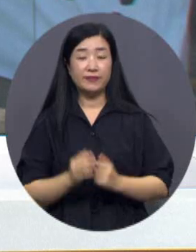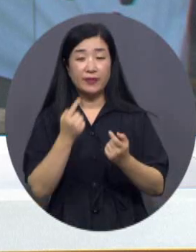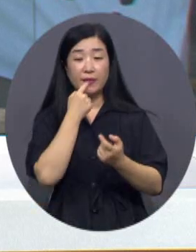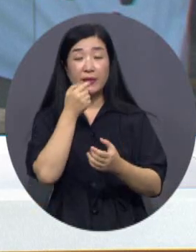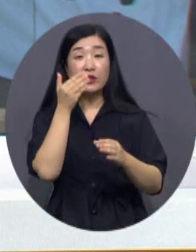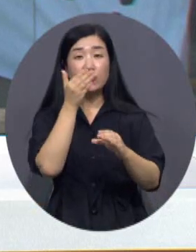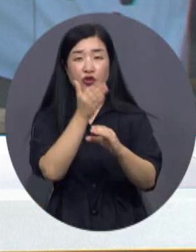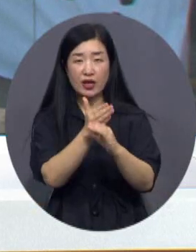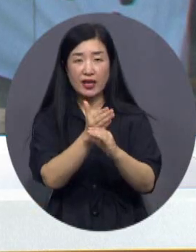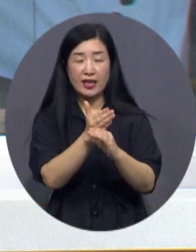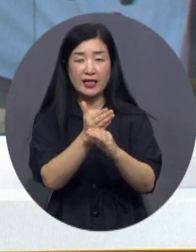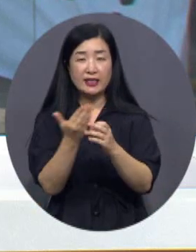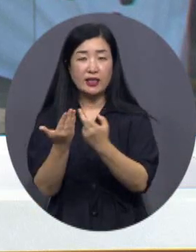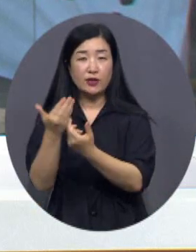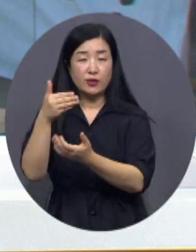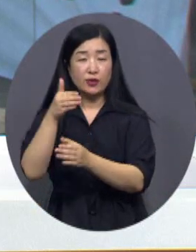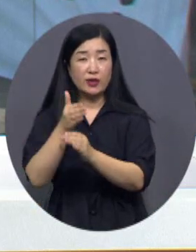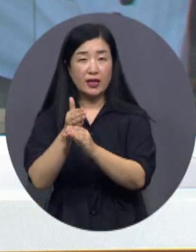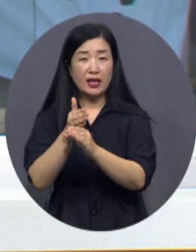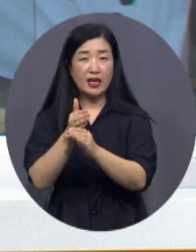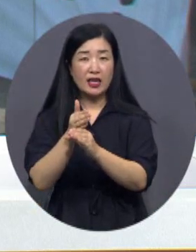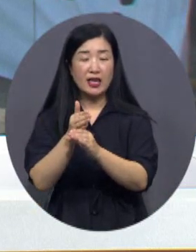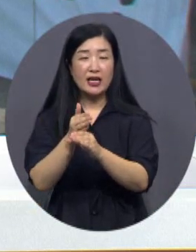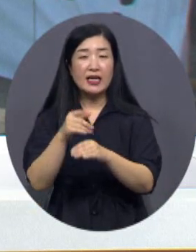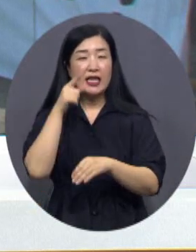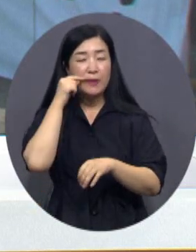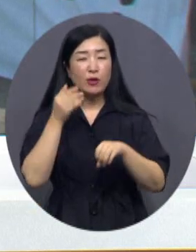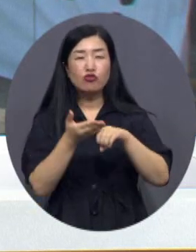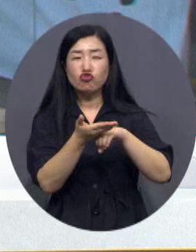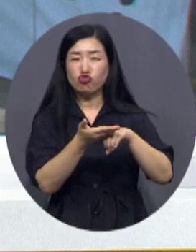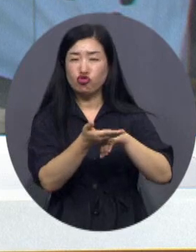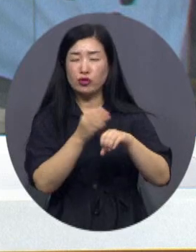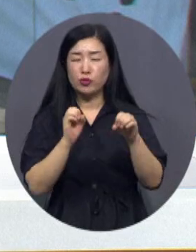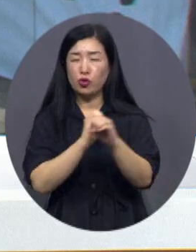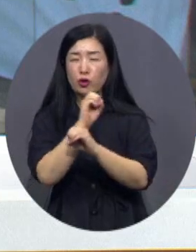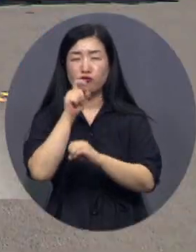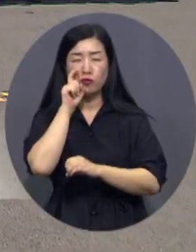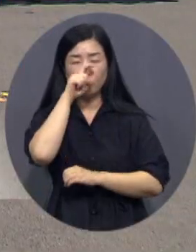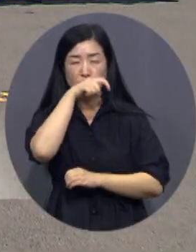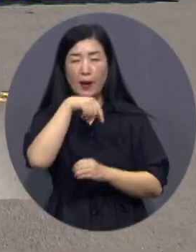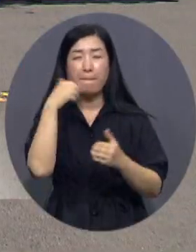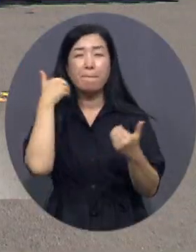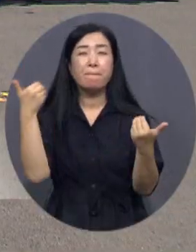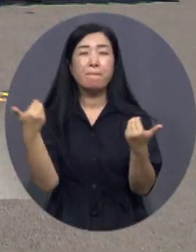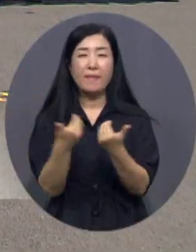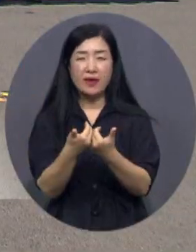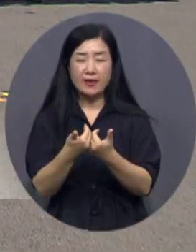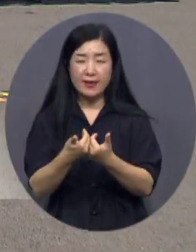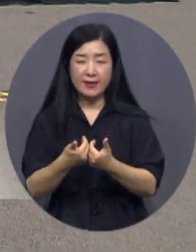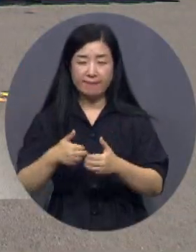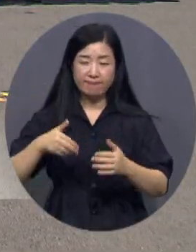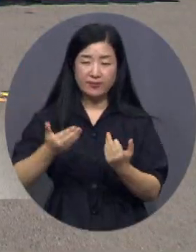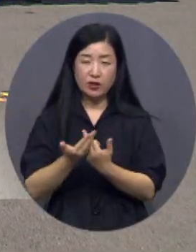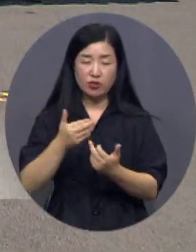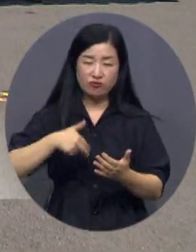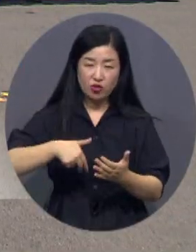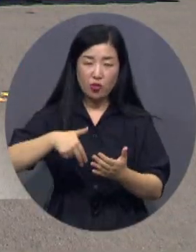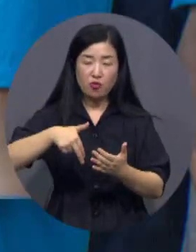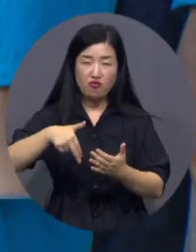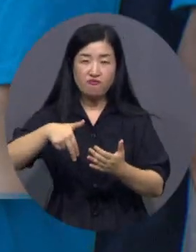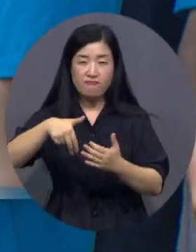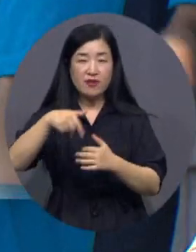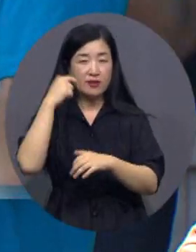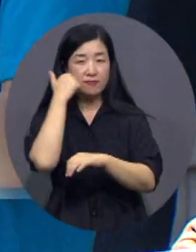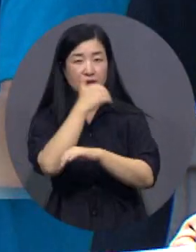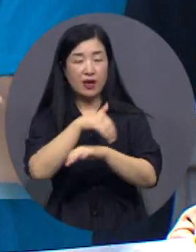더불어민주당 제주도당이 일본 핵 후쿠시마 핵오염수 해양 투기에 반대하는 제주도 도보일주에 나섰습니다.